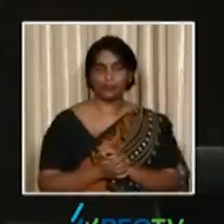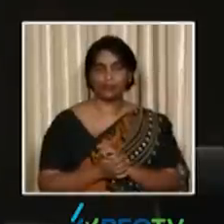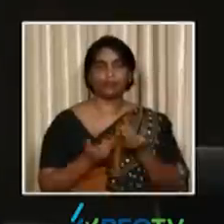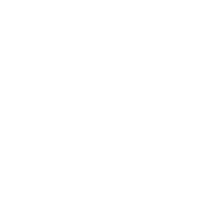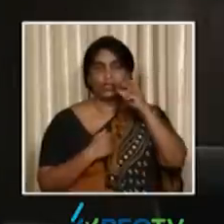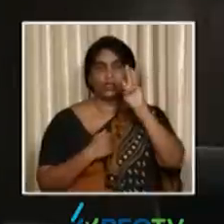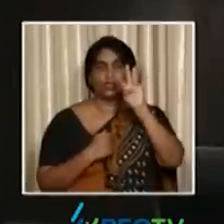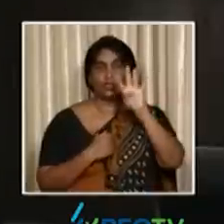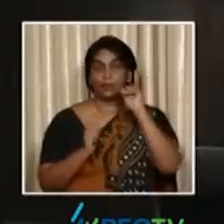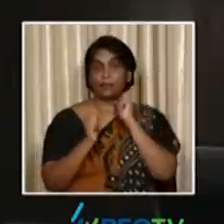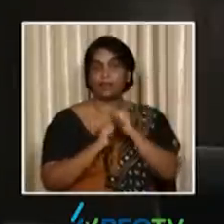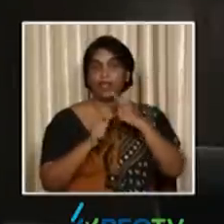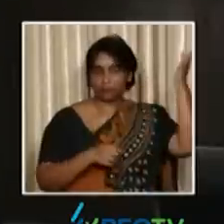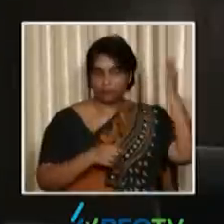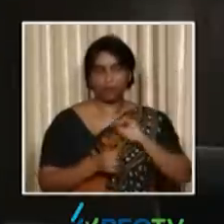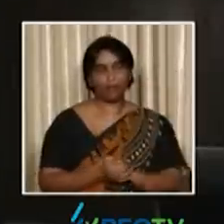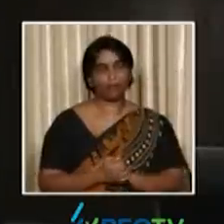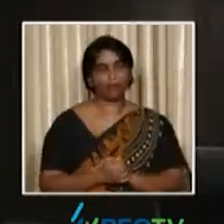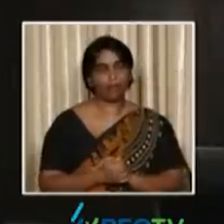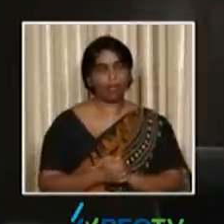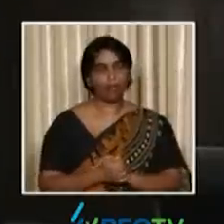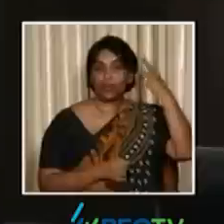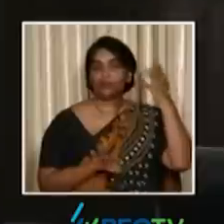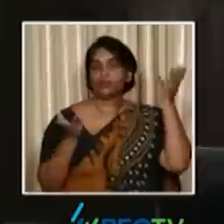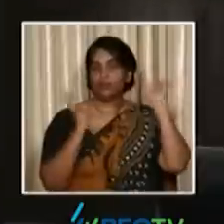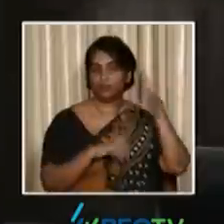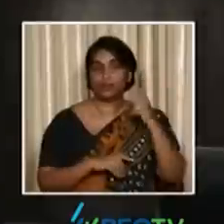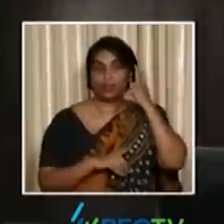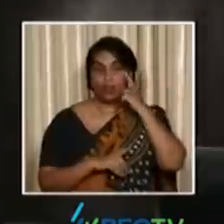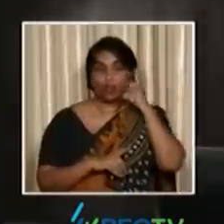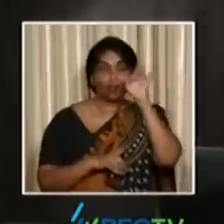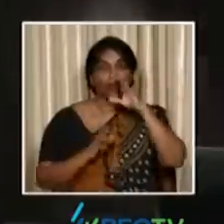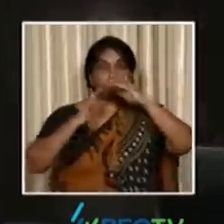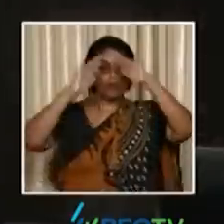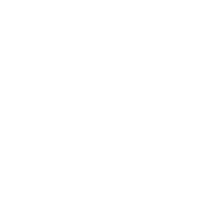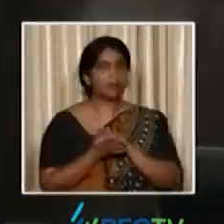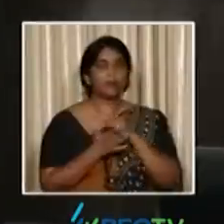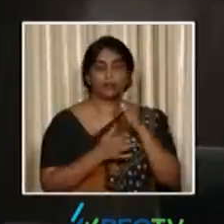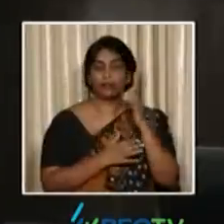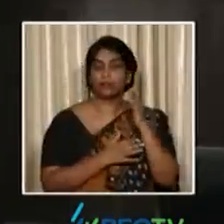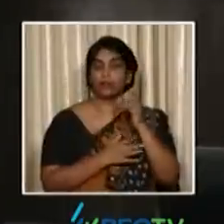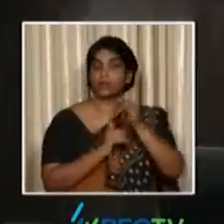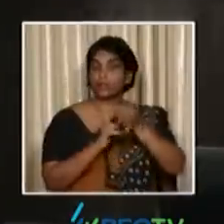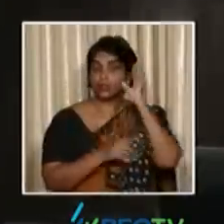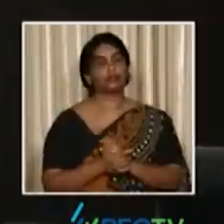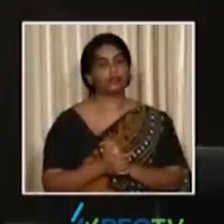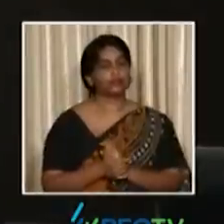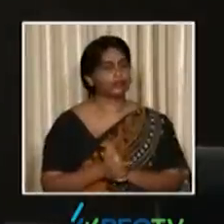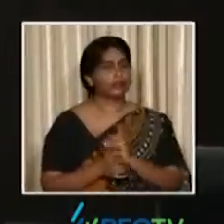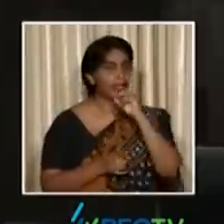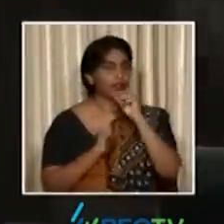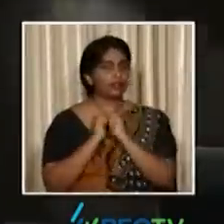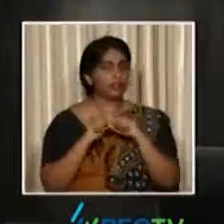සියදී විනාශා ගන්නවා අංගොඩ පිස්සන් කොටුවේ දෙක බී වාට්ටුවේ ඉන්නවා කළු පාටින් වෙසක් කූඩු හදපු එක්කලා ඉන්නවා ජනාධිපති කොඩියක් තියෙනවා